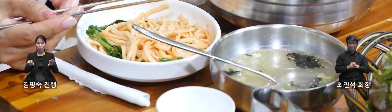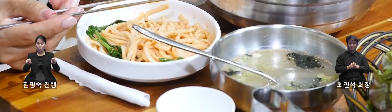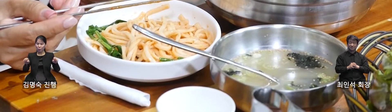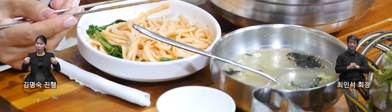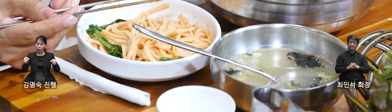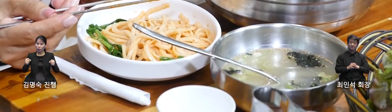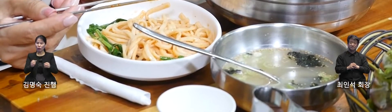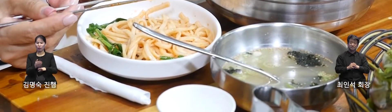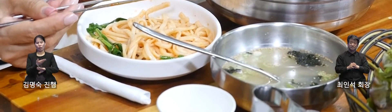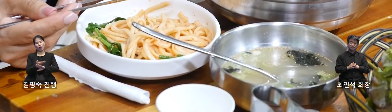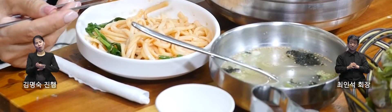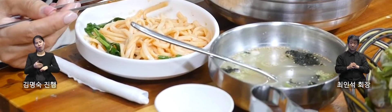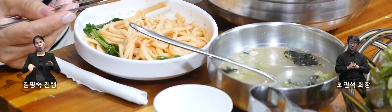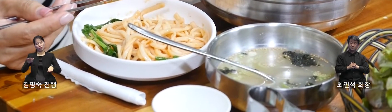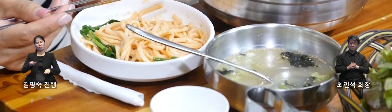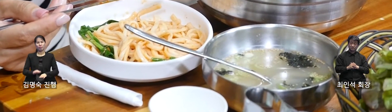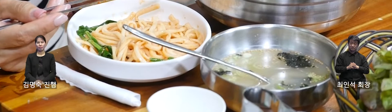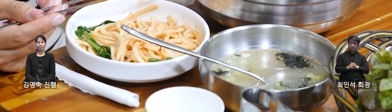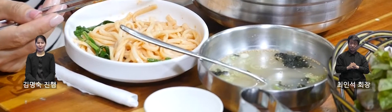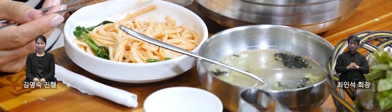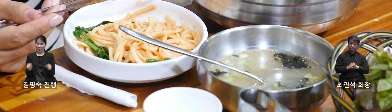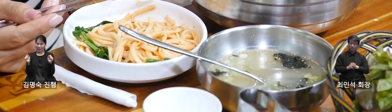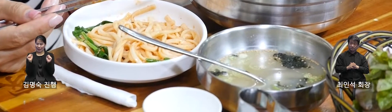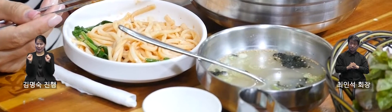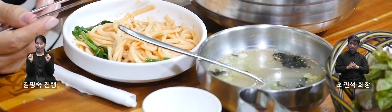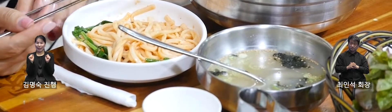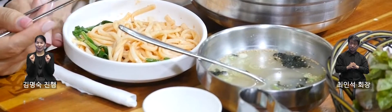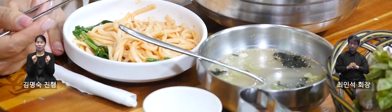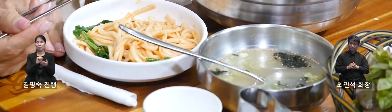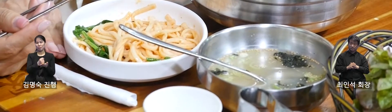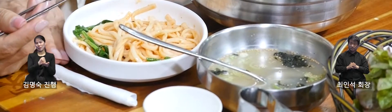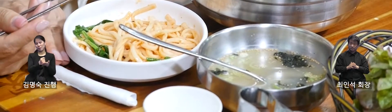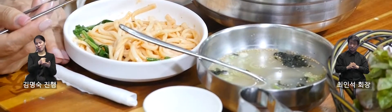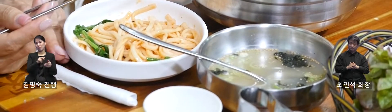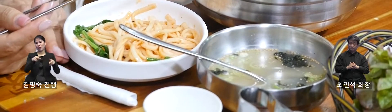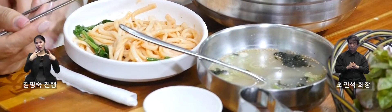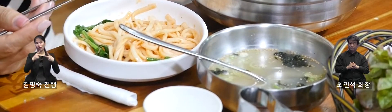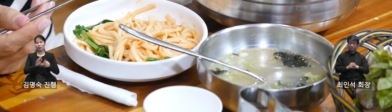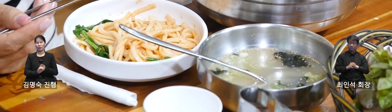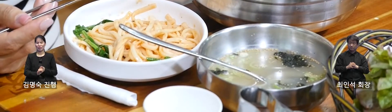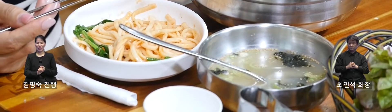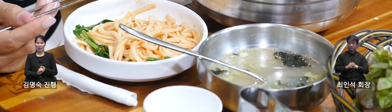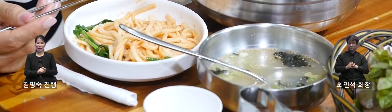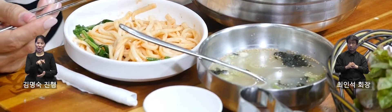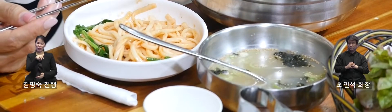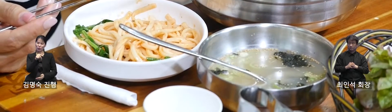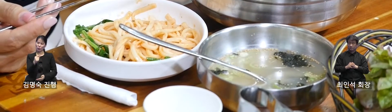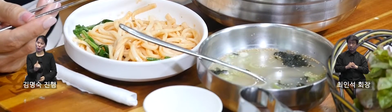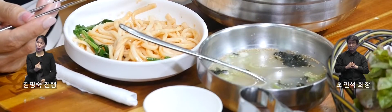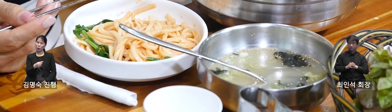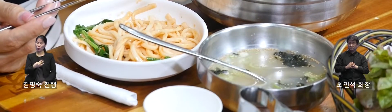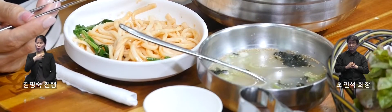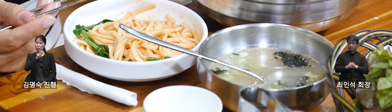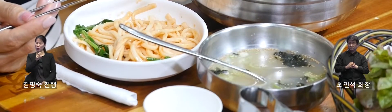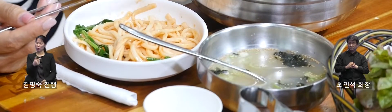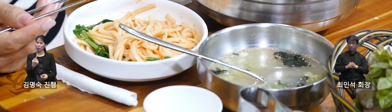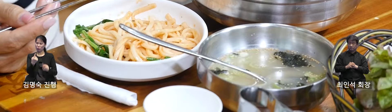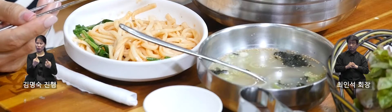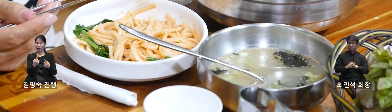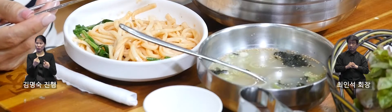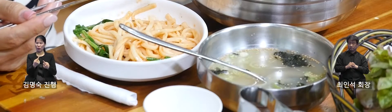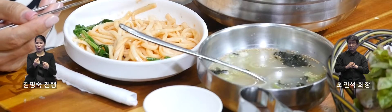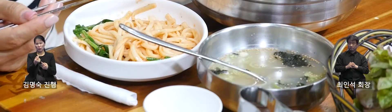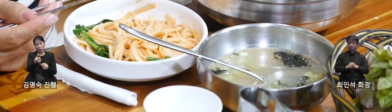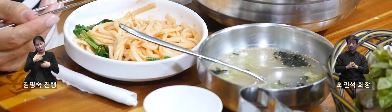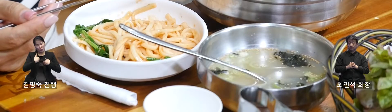그러니까 냉 비빔면은 그냥 쫄면보다 조금